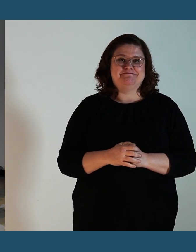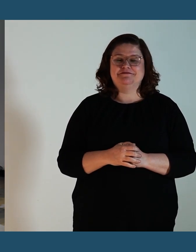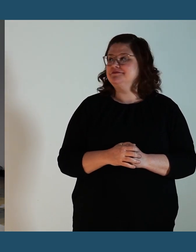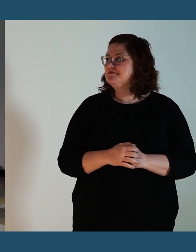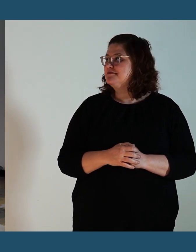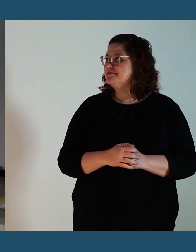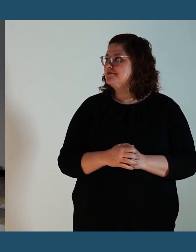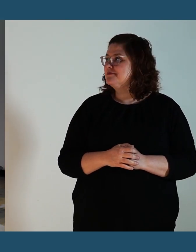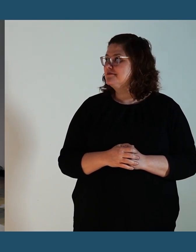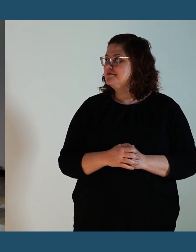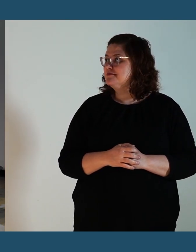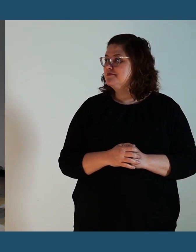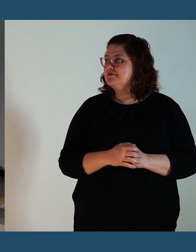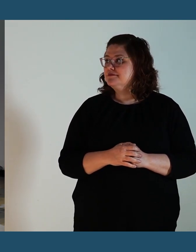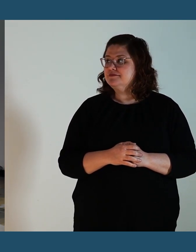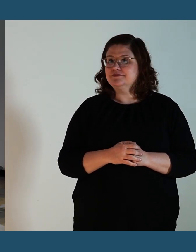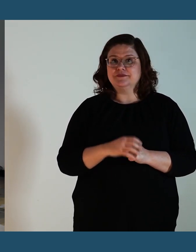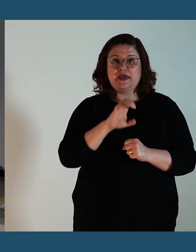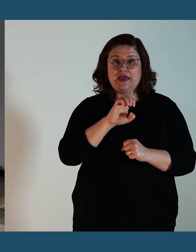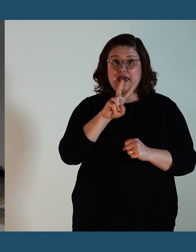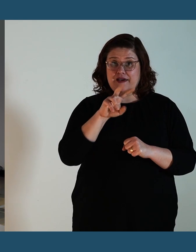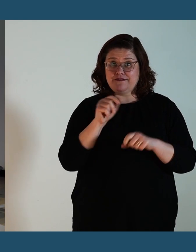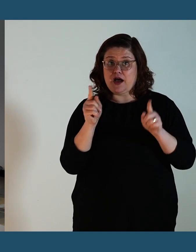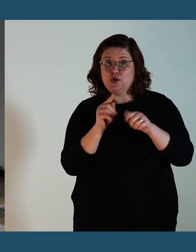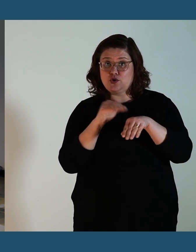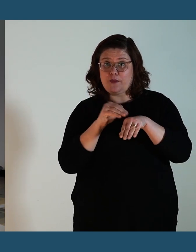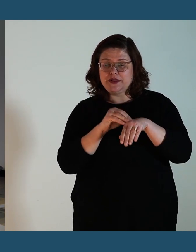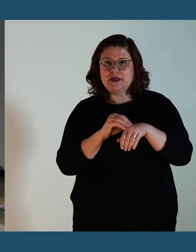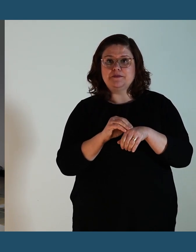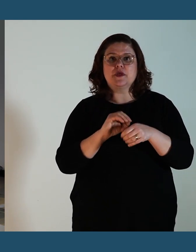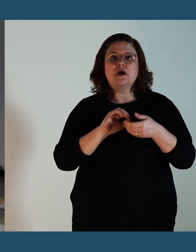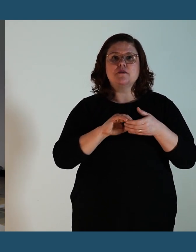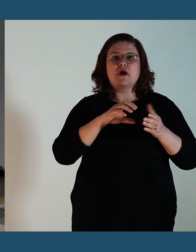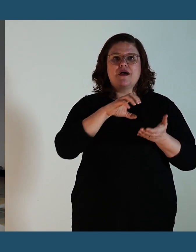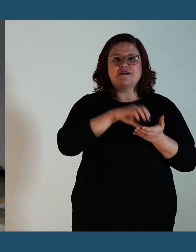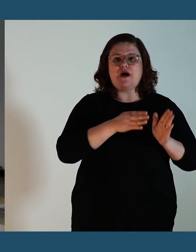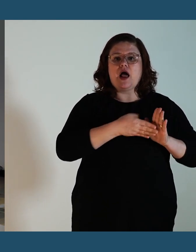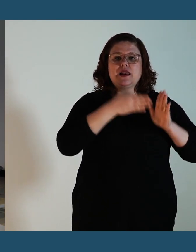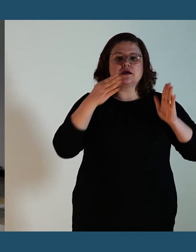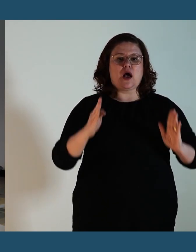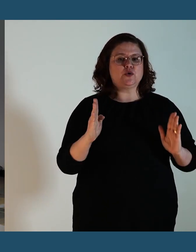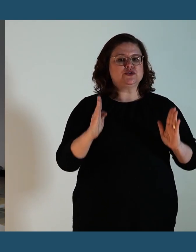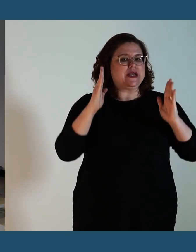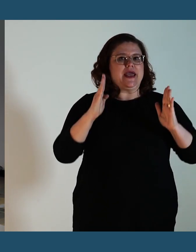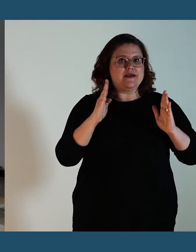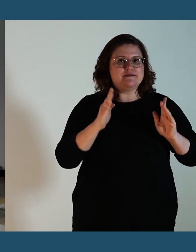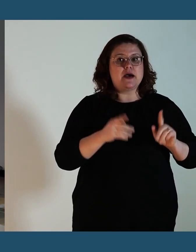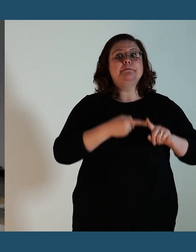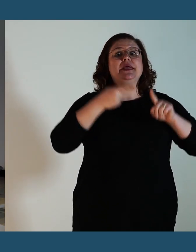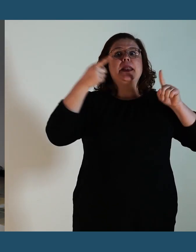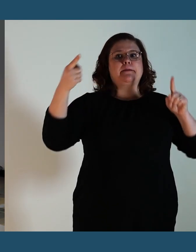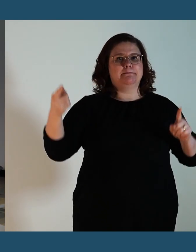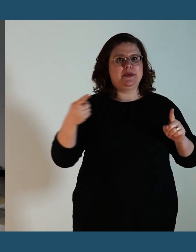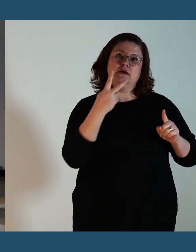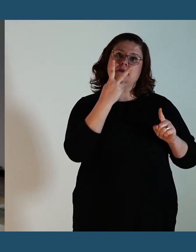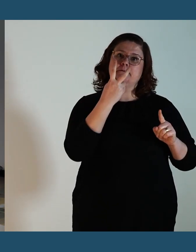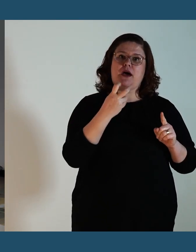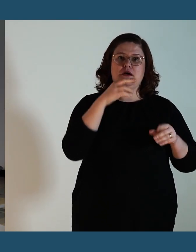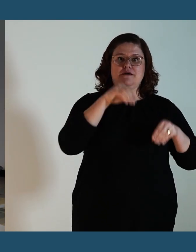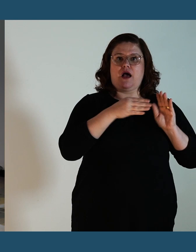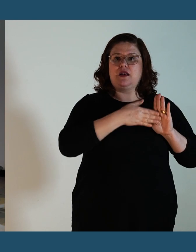No ihan lyhyt kommentti, Eva Biaudet, ole hyvä. Se voisi olla ylivaalikautinen, niin että se voisi olla pari